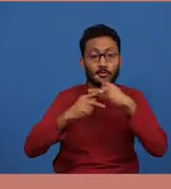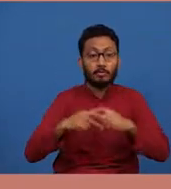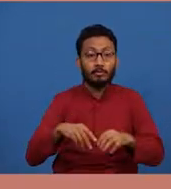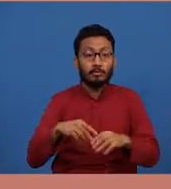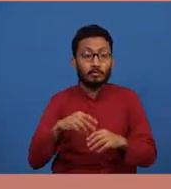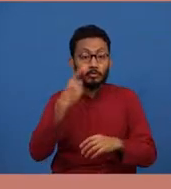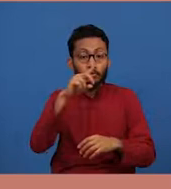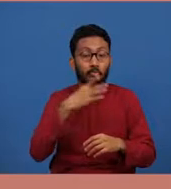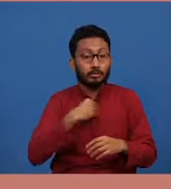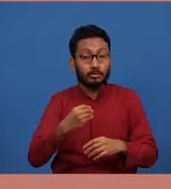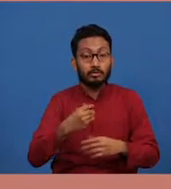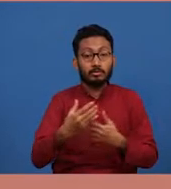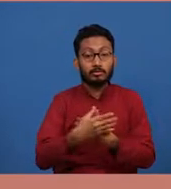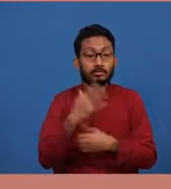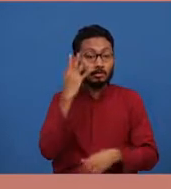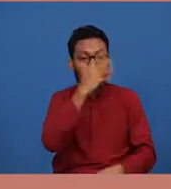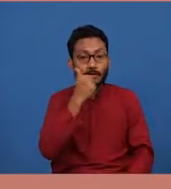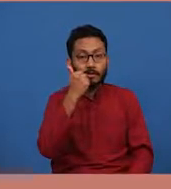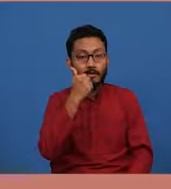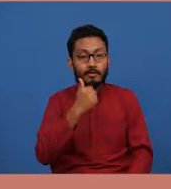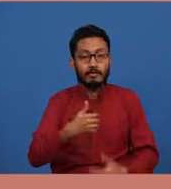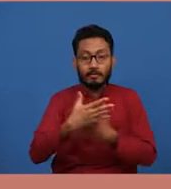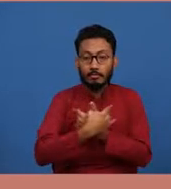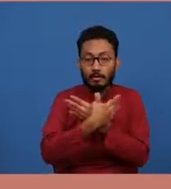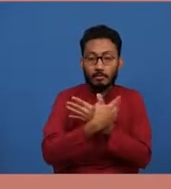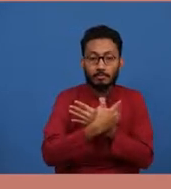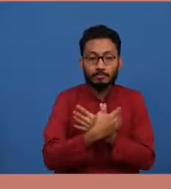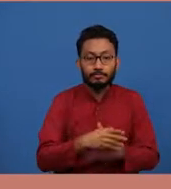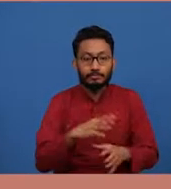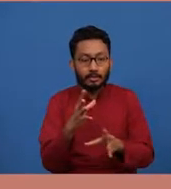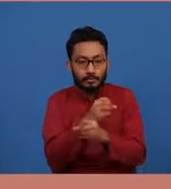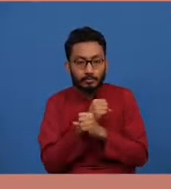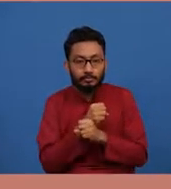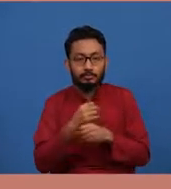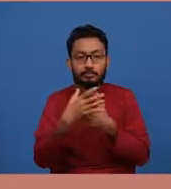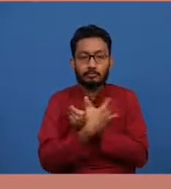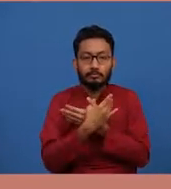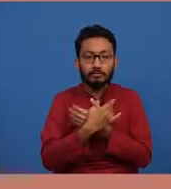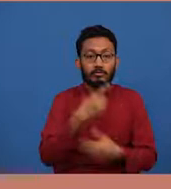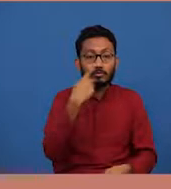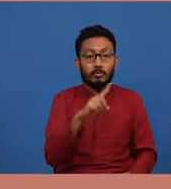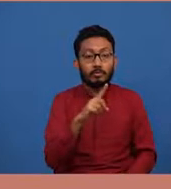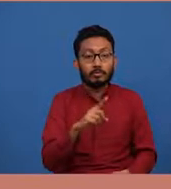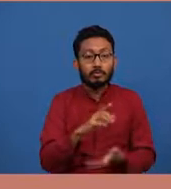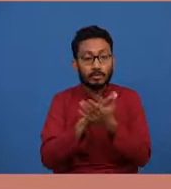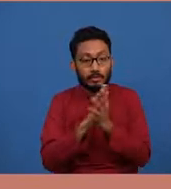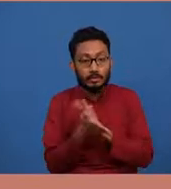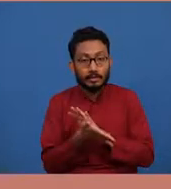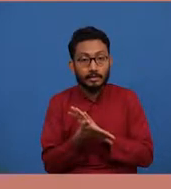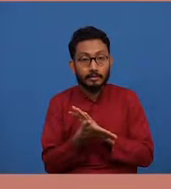itu. Mereka menangkap Rama-Rama itu untuk dijadikan